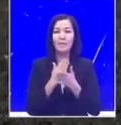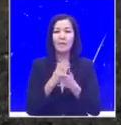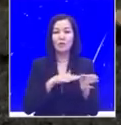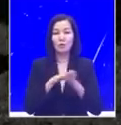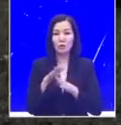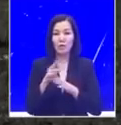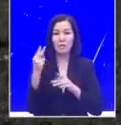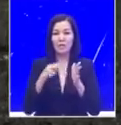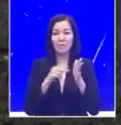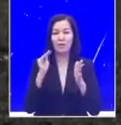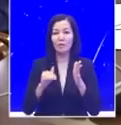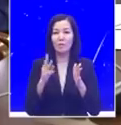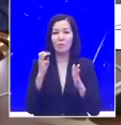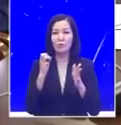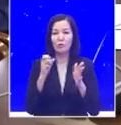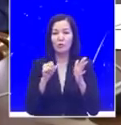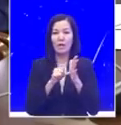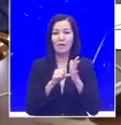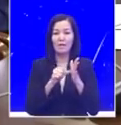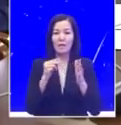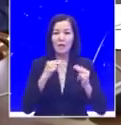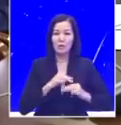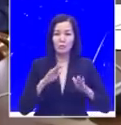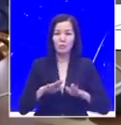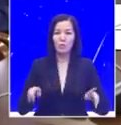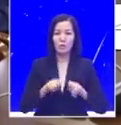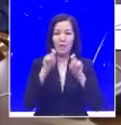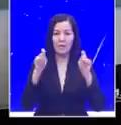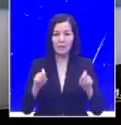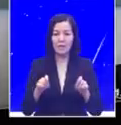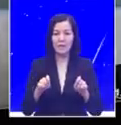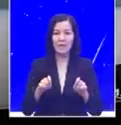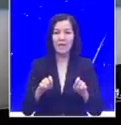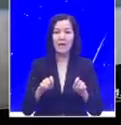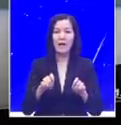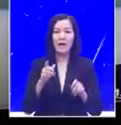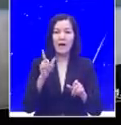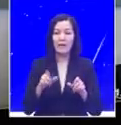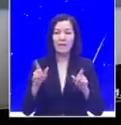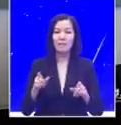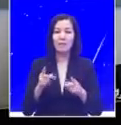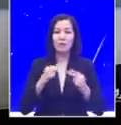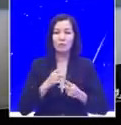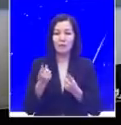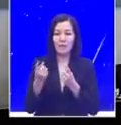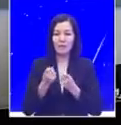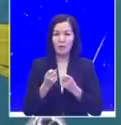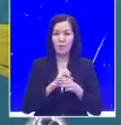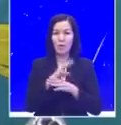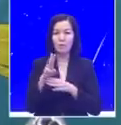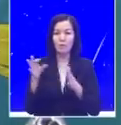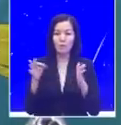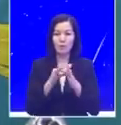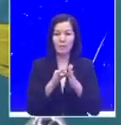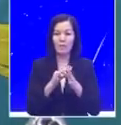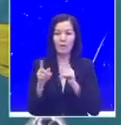өңірде 27306 жаңа жұмыс орны құрылады. Тиісінше жергілікті азаматтарды жұмысқа тарту, жұмыспен қамту көзделген.